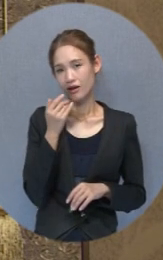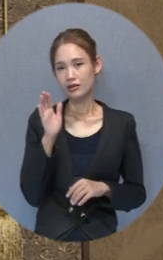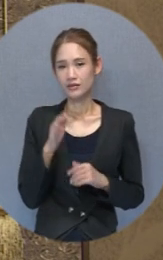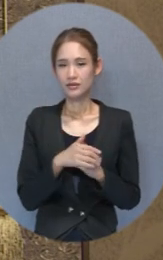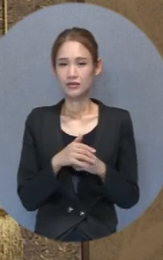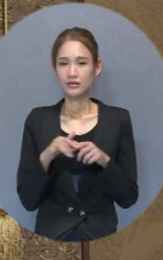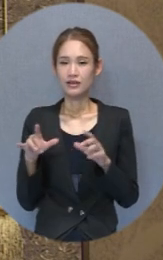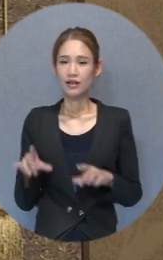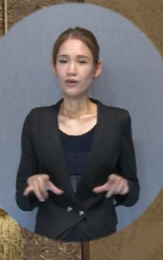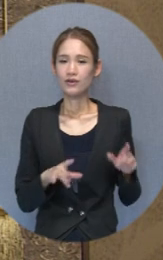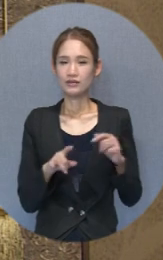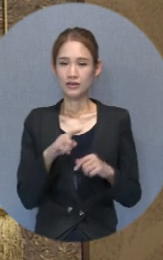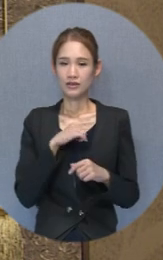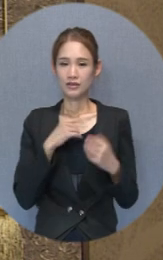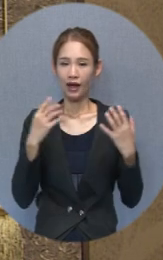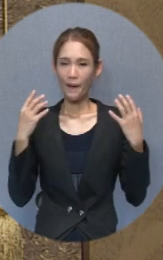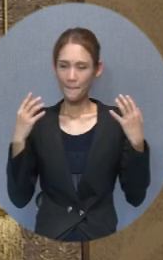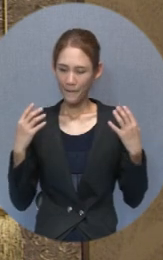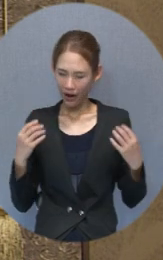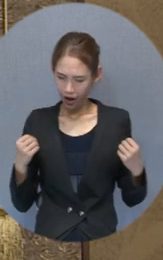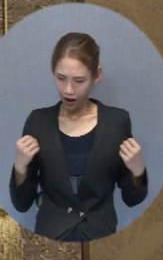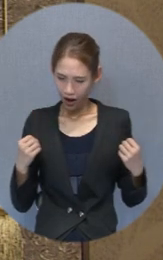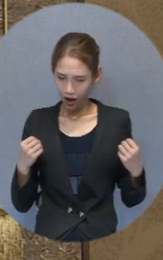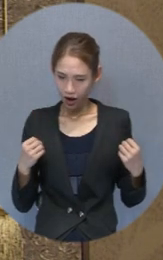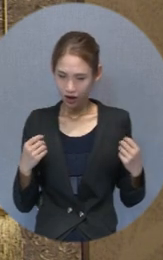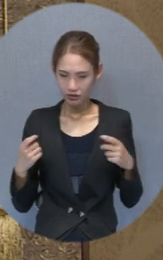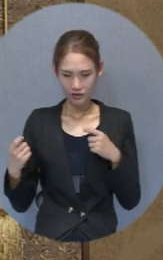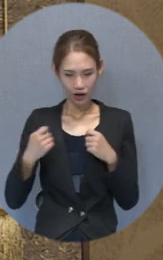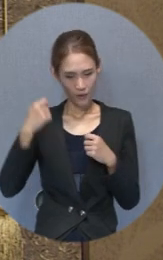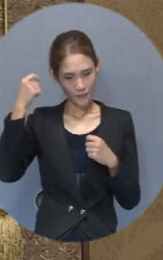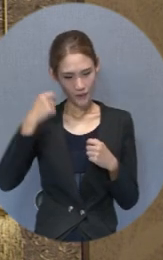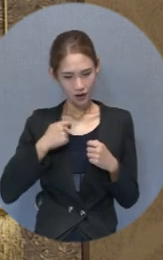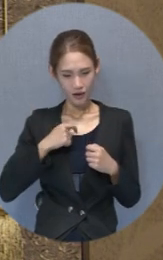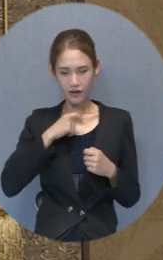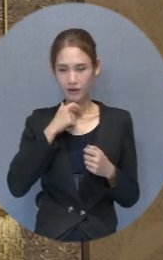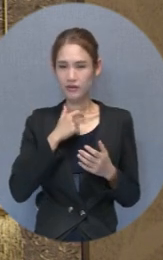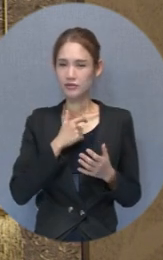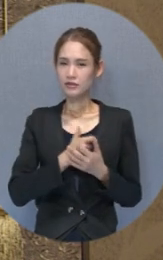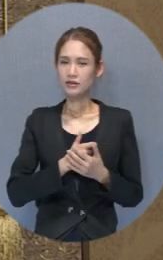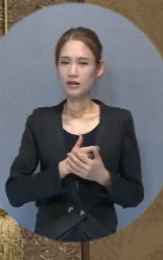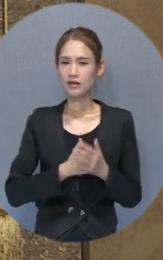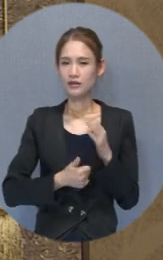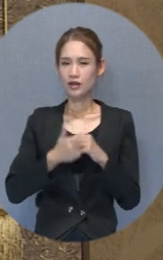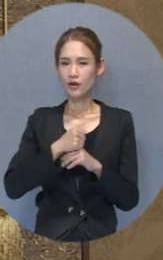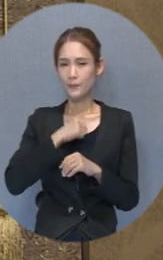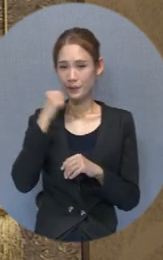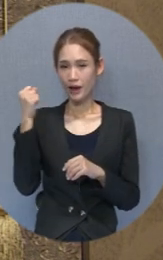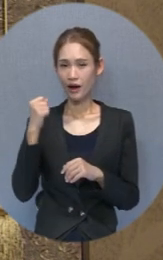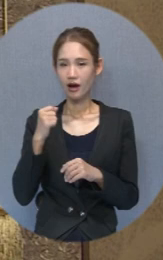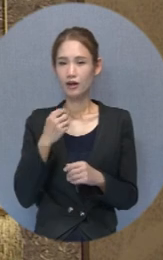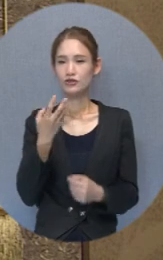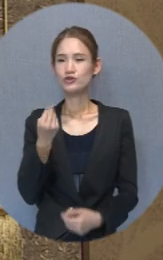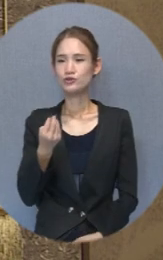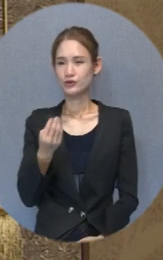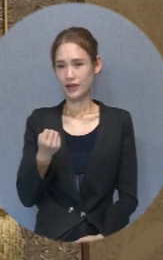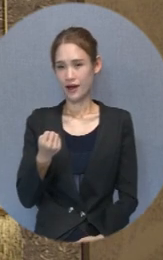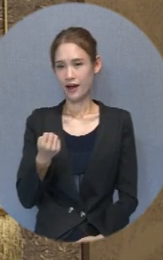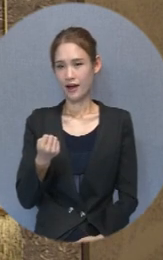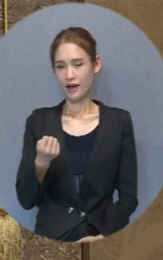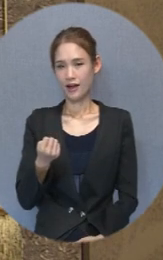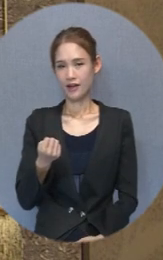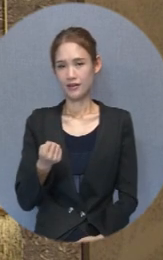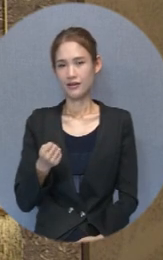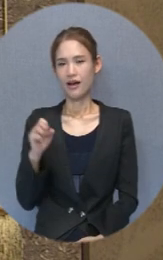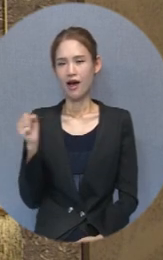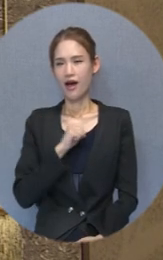일상생활에서 아이들이 가장 많이 접하고 성취감을 느끼는 부분이 네. 숫자라고 하시더라고요. 아, 숫자요?